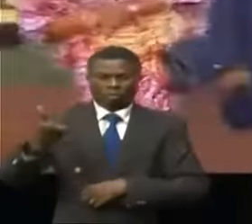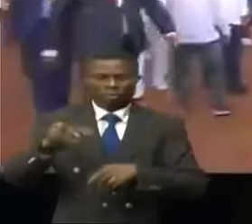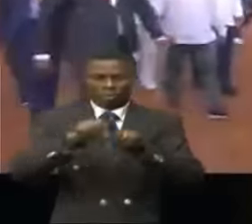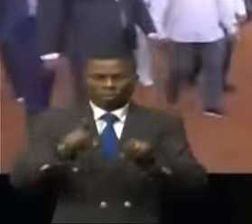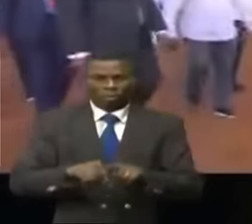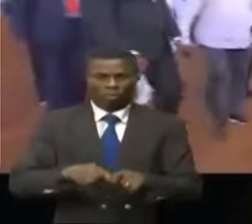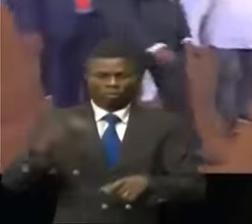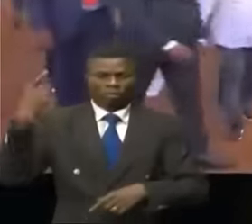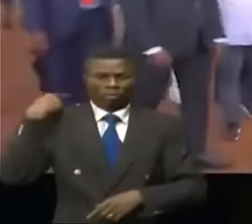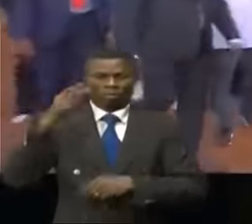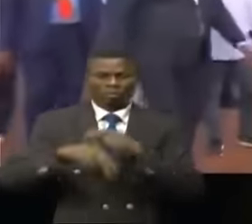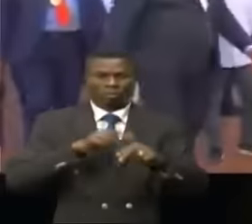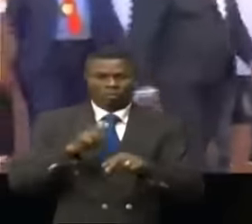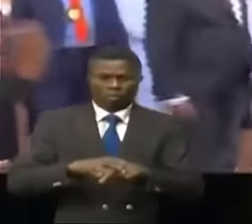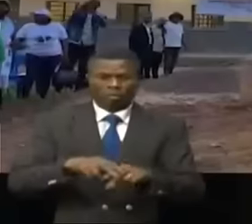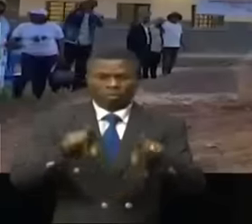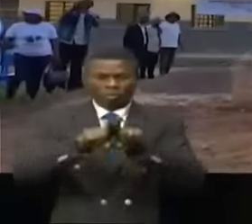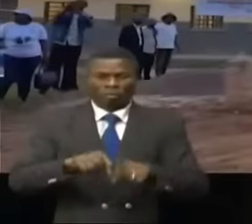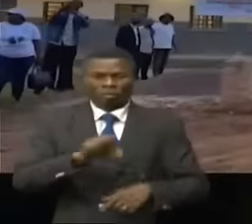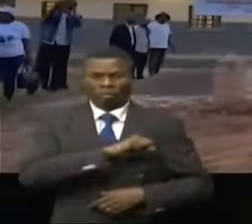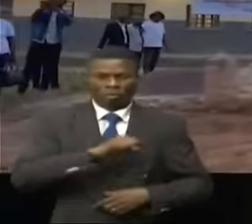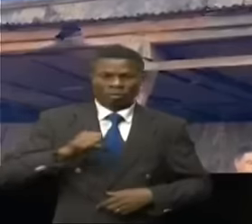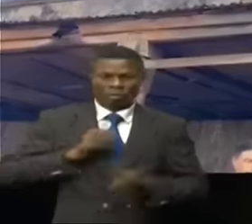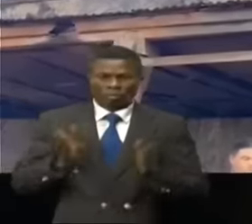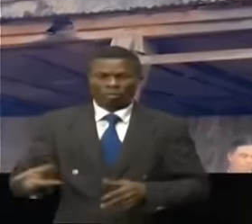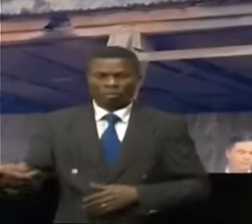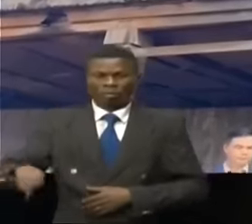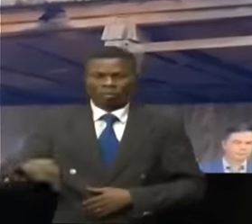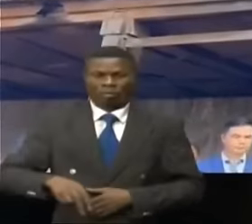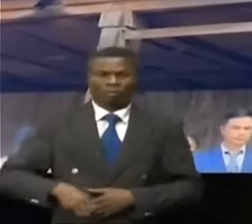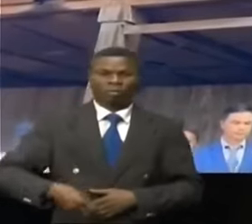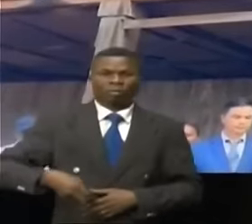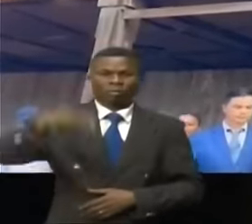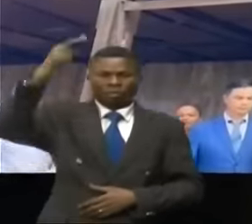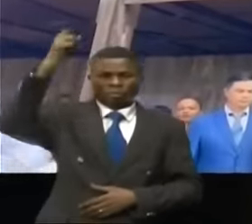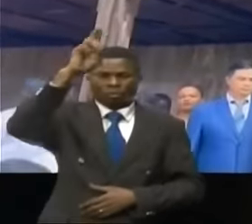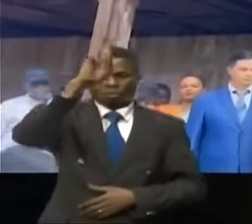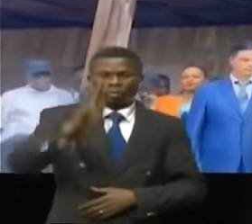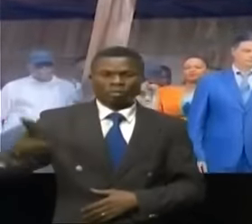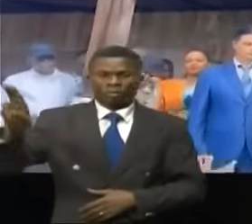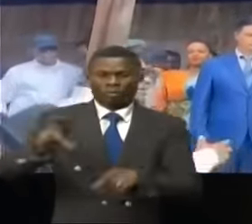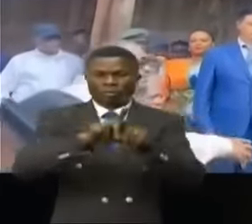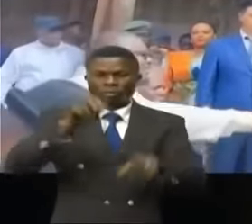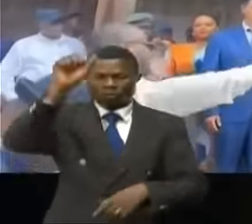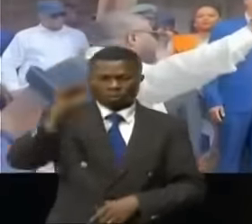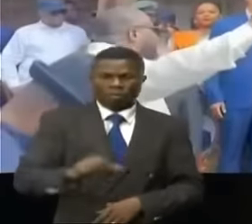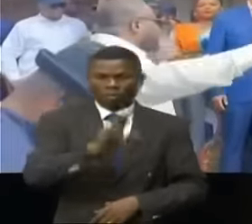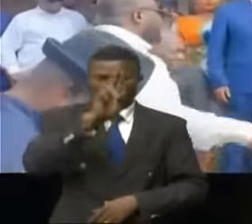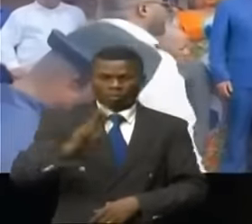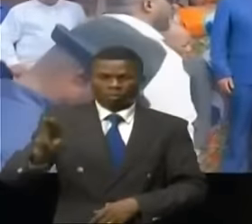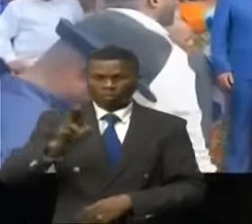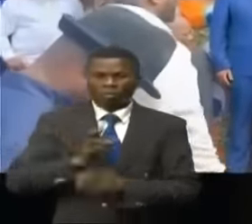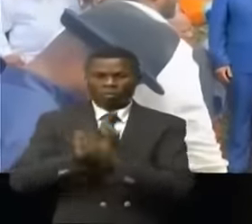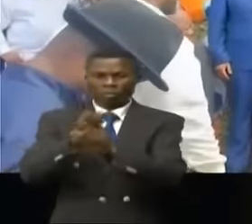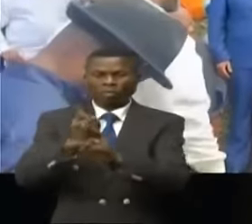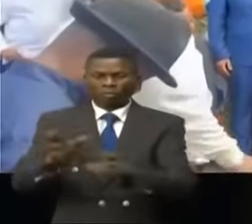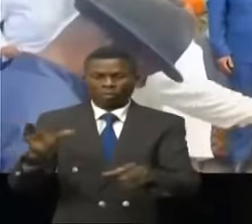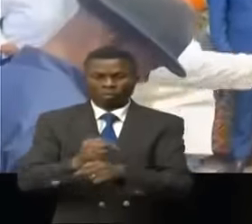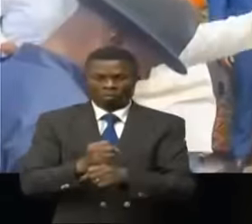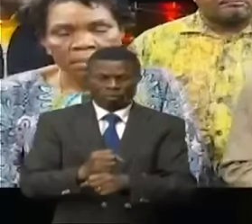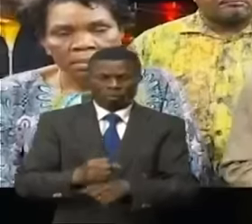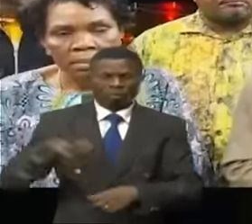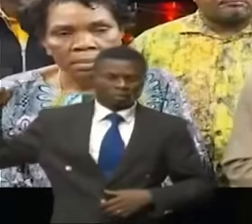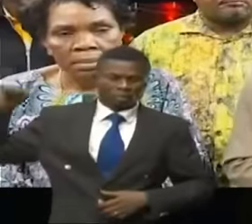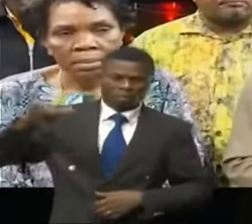des députés nationaux et sénateurs dans les provinces du Haut-Uele et Bas-Uele. Résumant sa mission à sa descente